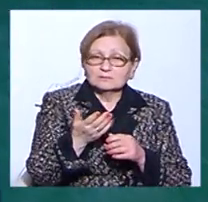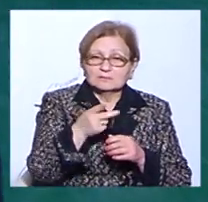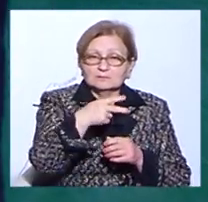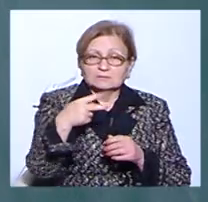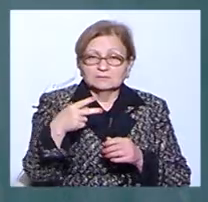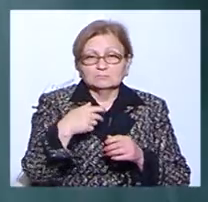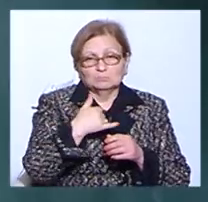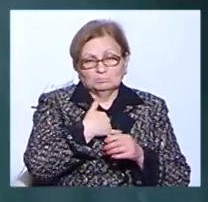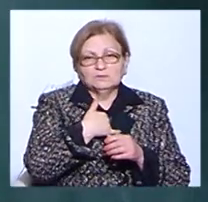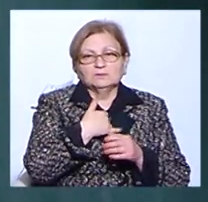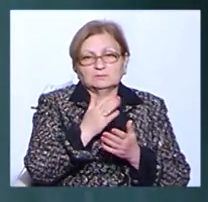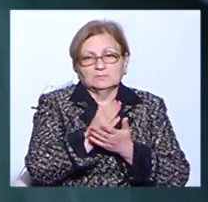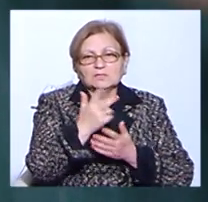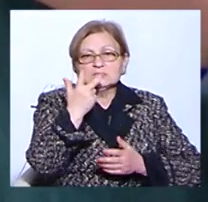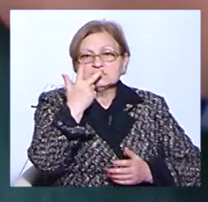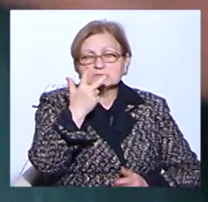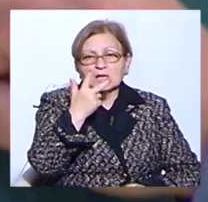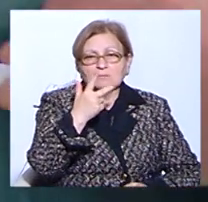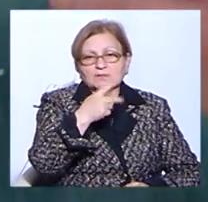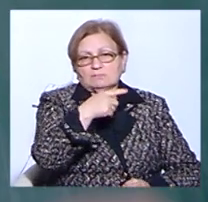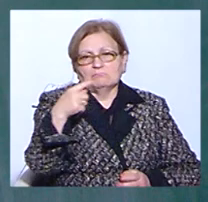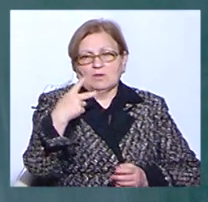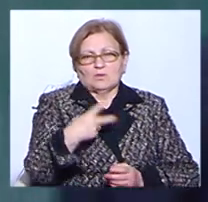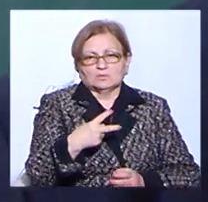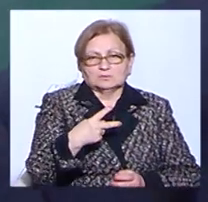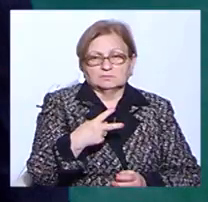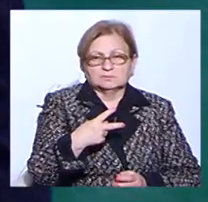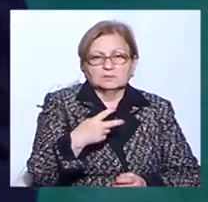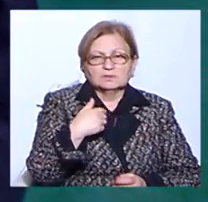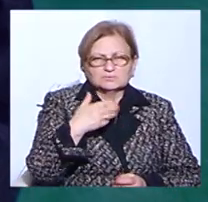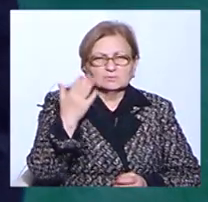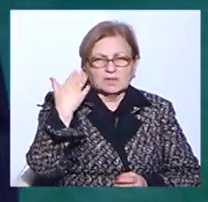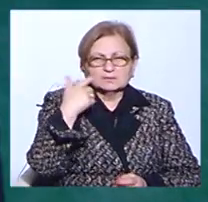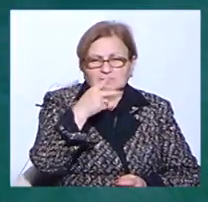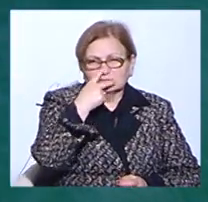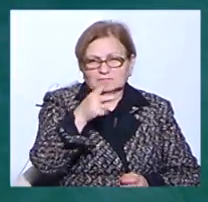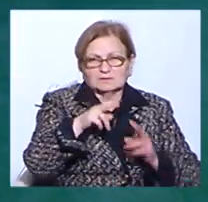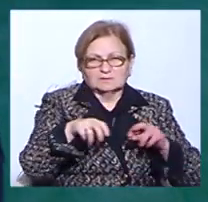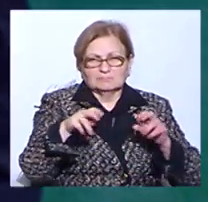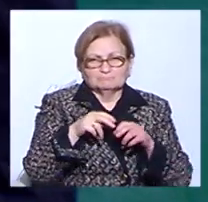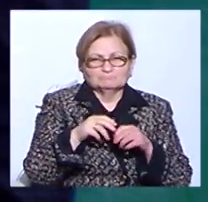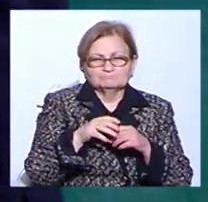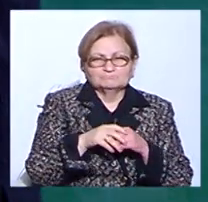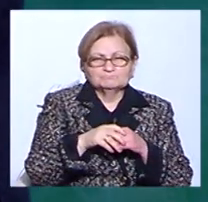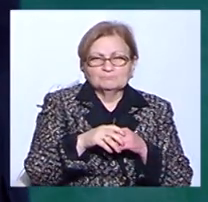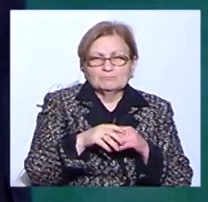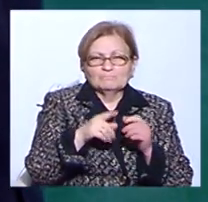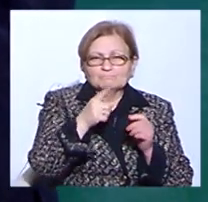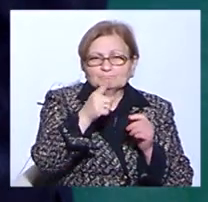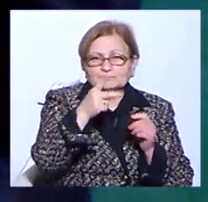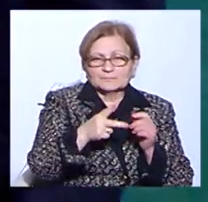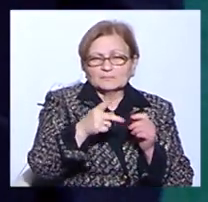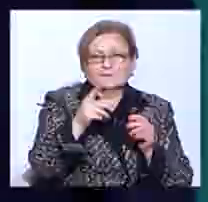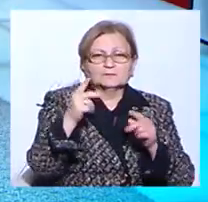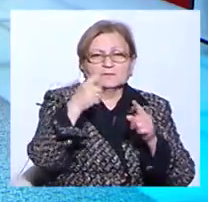მე დამჩა 3 მეორედი. ჩვენ ეს განვიხილეთ. განვიხილეთ რა განვიხილეთ, რაც გულისხმობ. როდესაც ერთი მეორედი